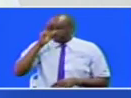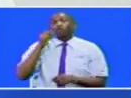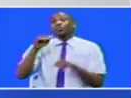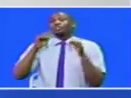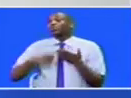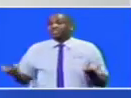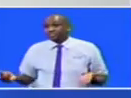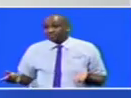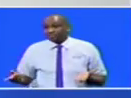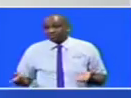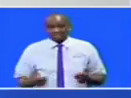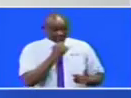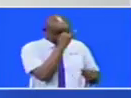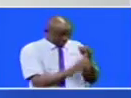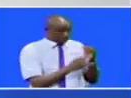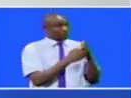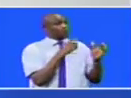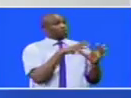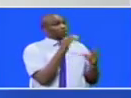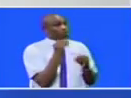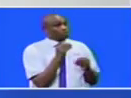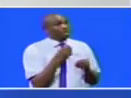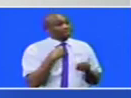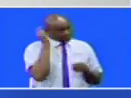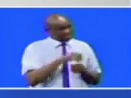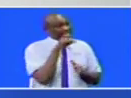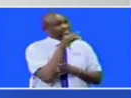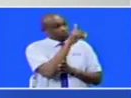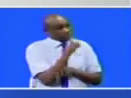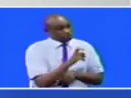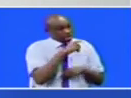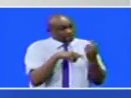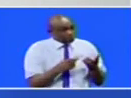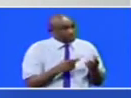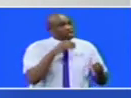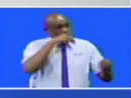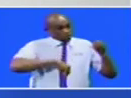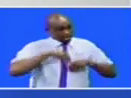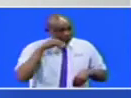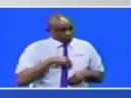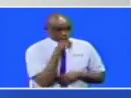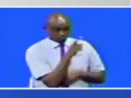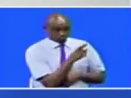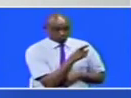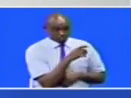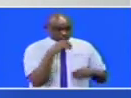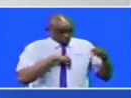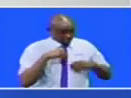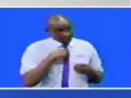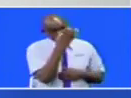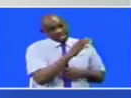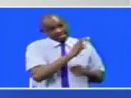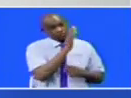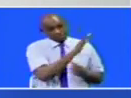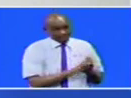for? Mheshimiwa, mwisho kabisa kabla tujaondoka, siwezi kukuacha bila kuuliza swala la ufisadi. Swala la ufisadi hasa katika